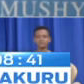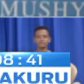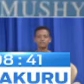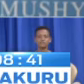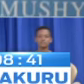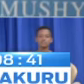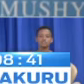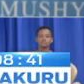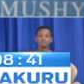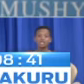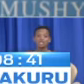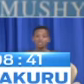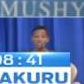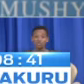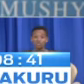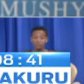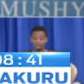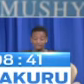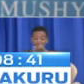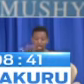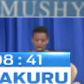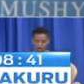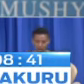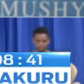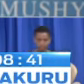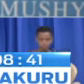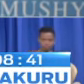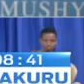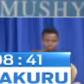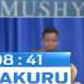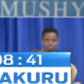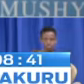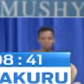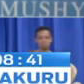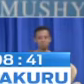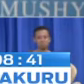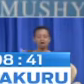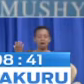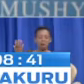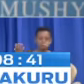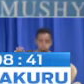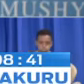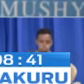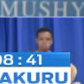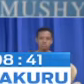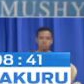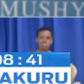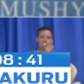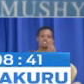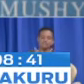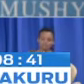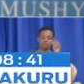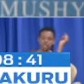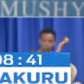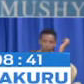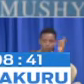resources zo turazishakishije zimaze kuboneka hari izo twifiteho nk'igihugu